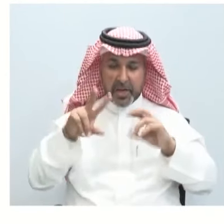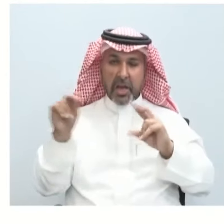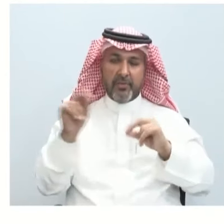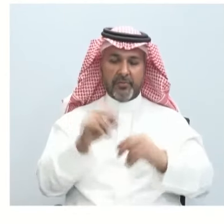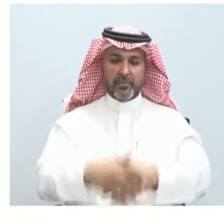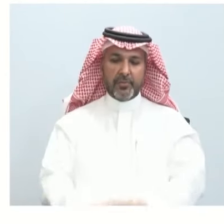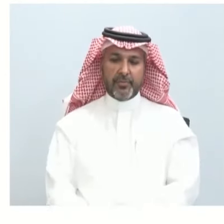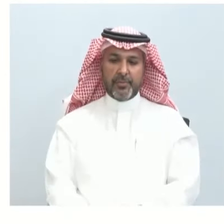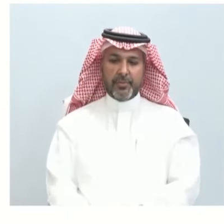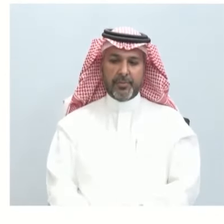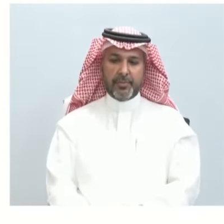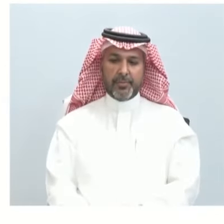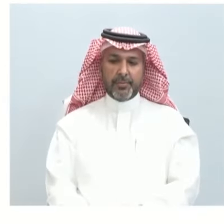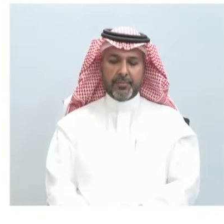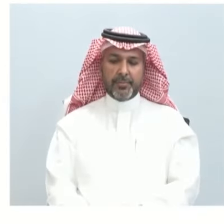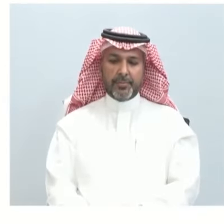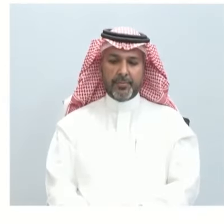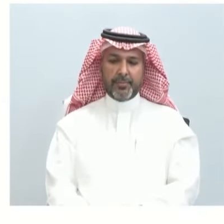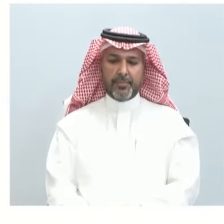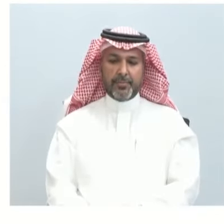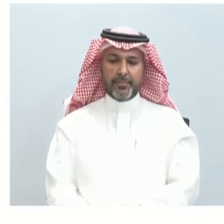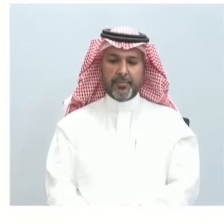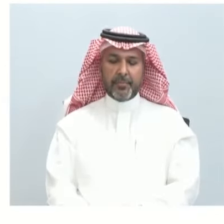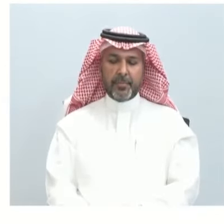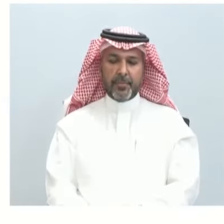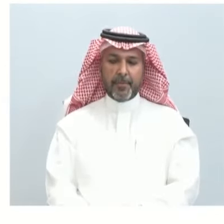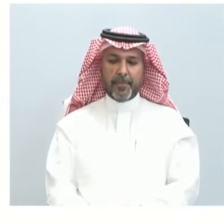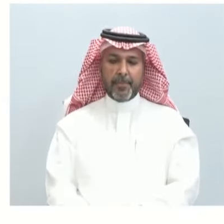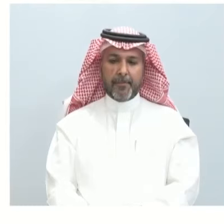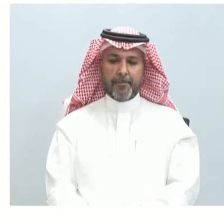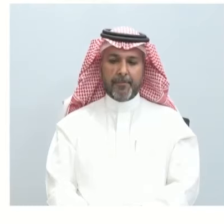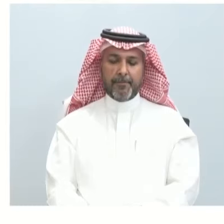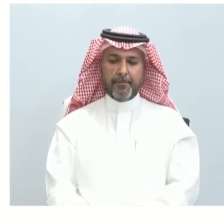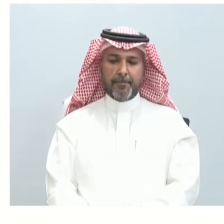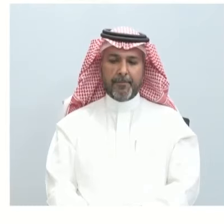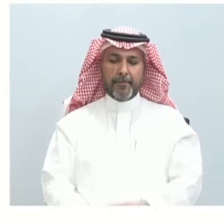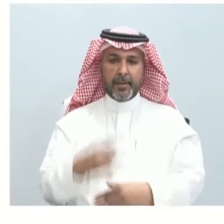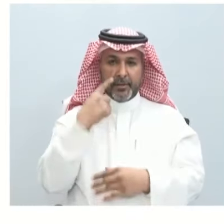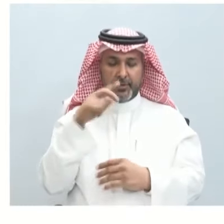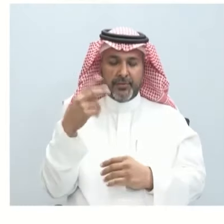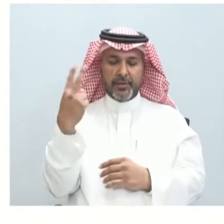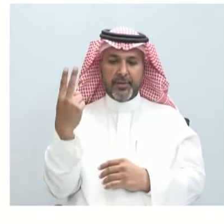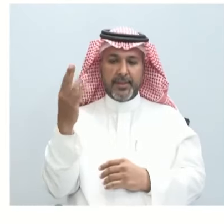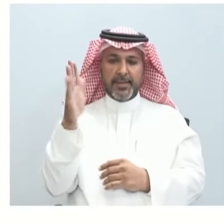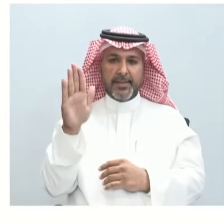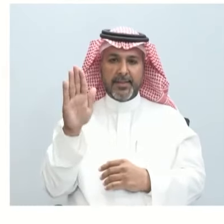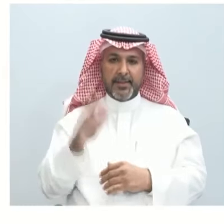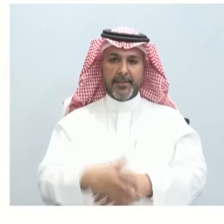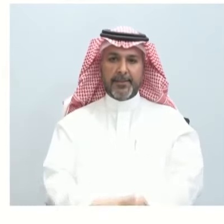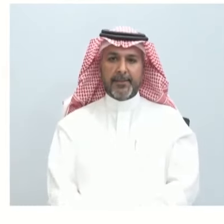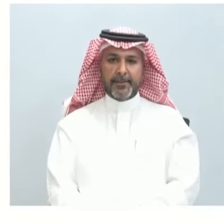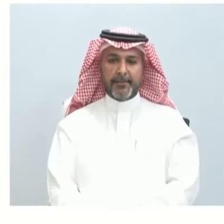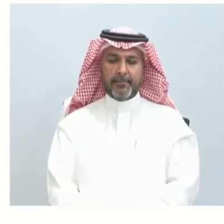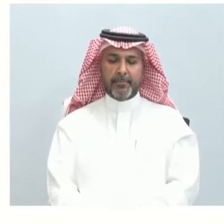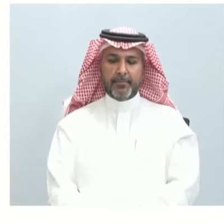مشابهه لها لديه تحقق من فهمك كما نرى المعادله طويله جدا بالنسبه للطرف الايمن والطرف الايسر لكن انتبه